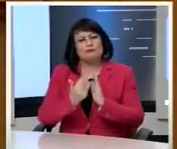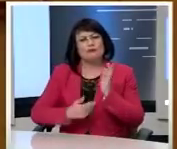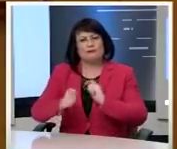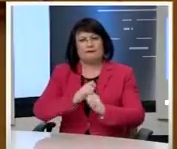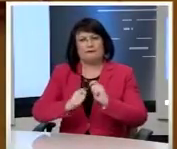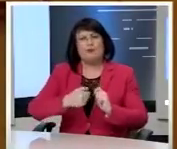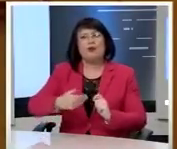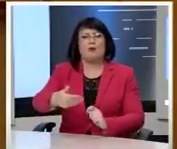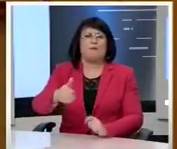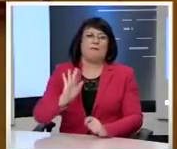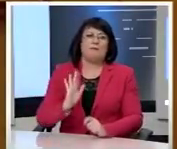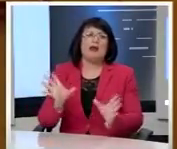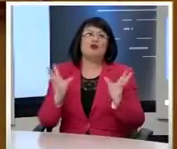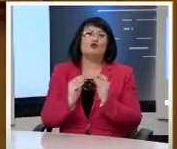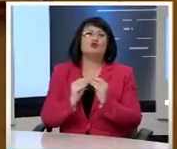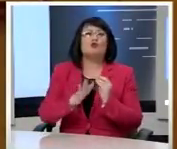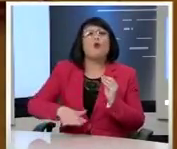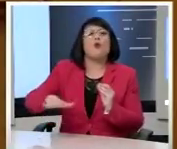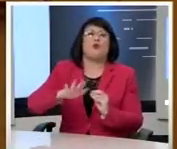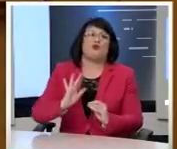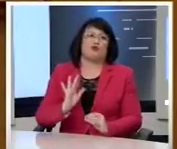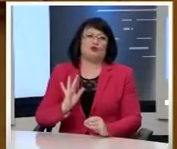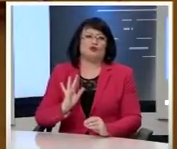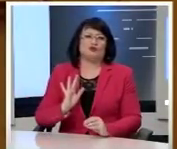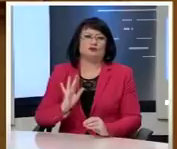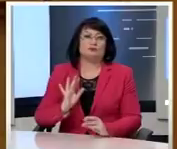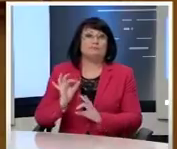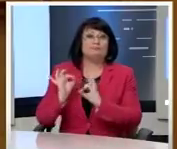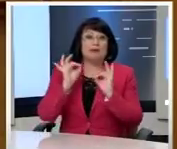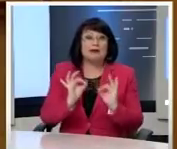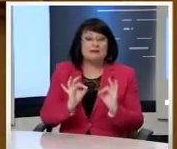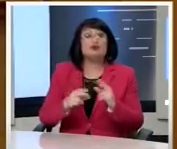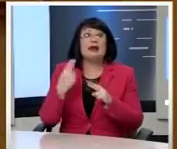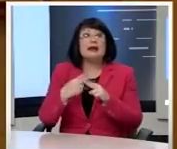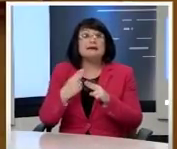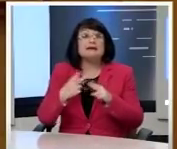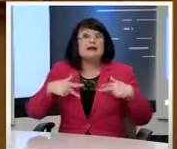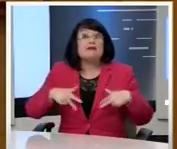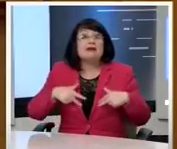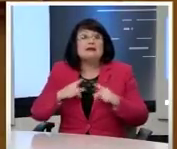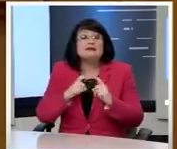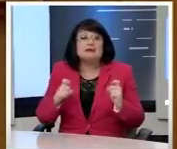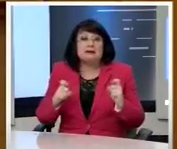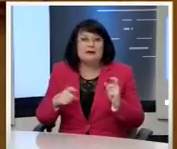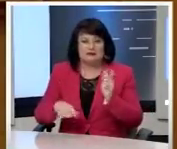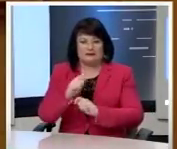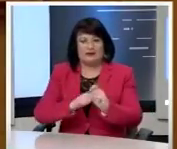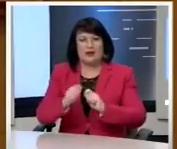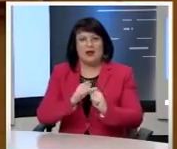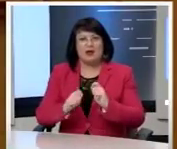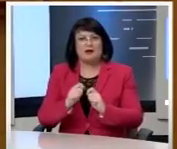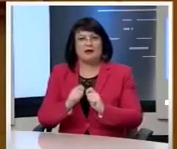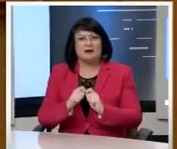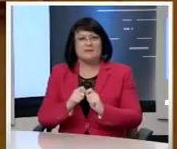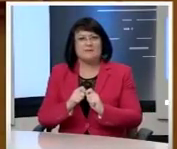ένα καλύτερο μέλλον που αφορά τους πάντες. Και ακριβώς η αξία αυτής της κυβέρνησης είναι ότι δημιουργεί ένα